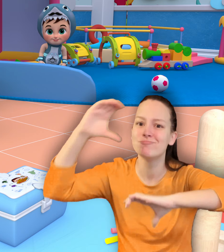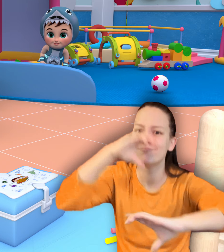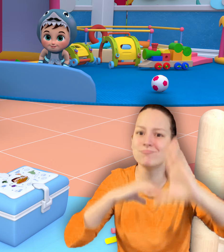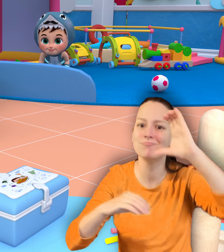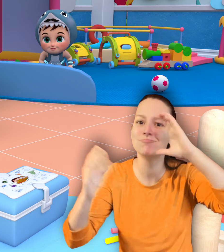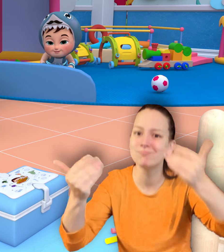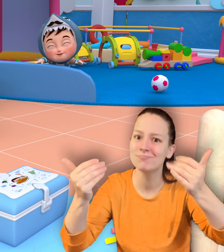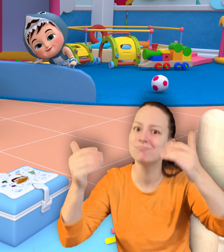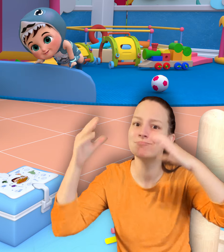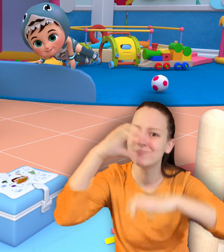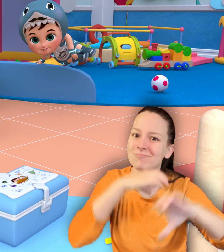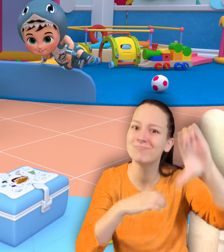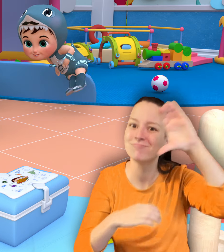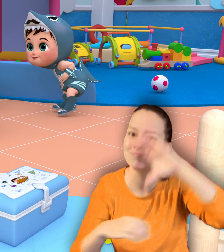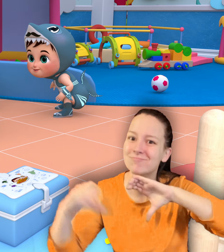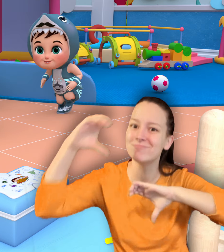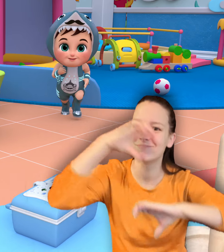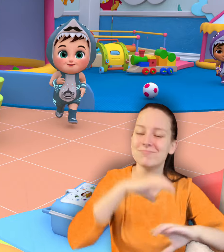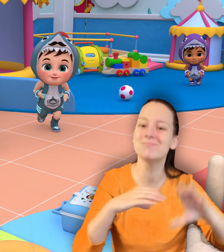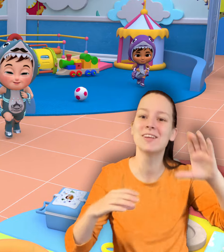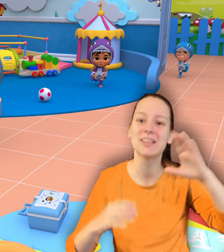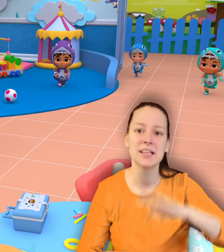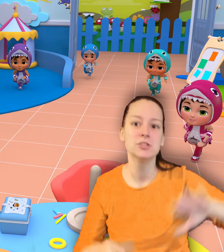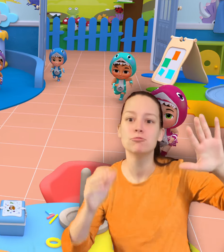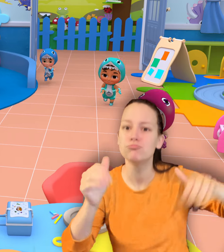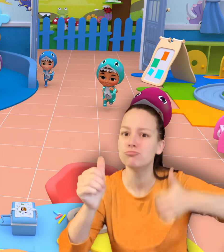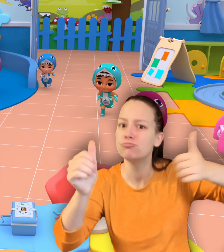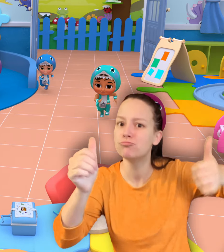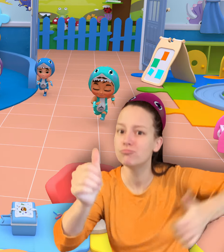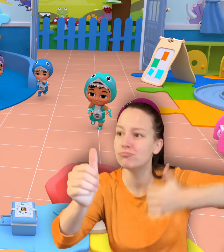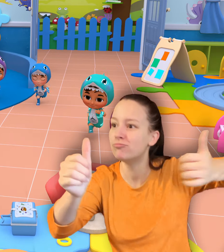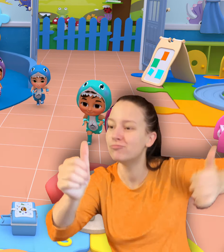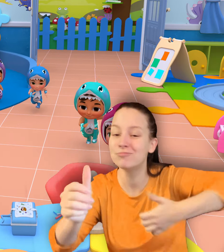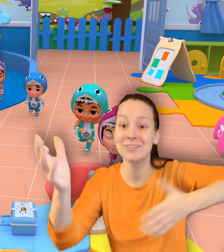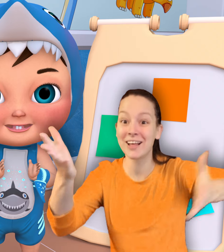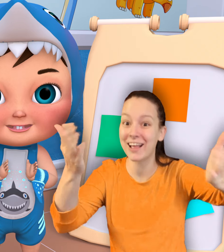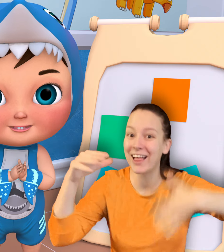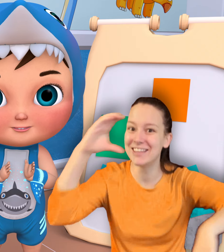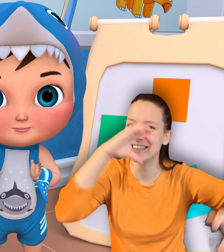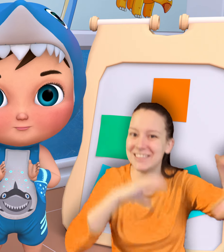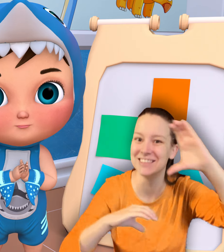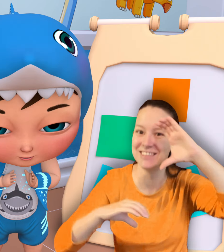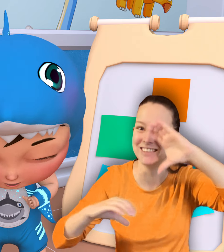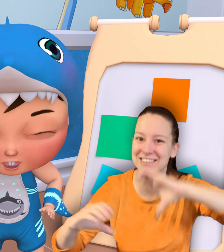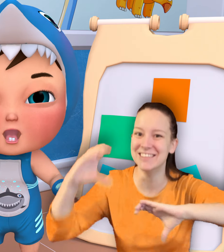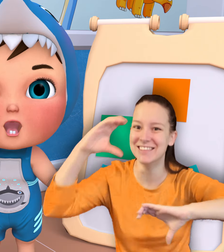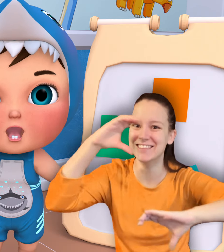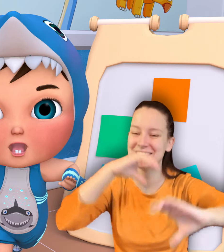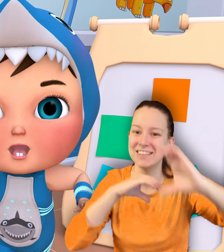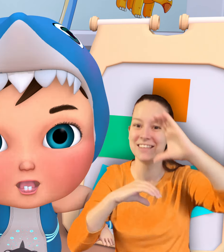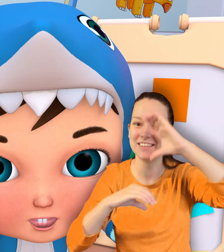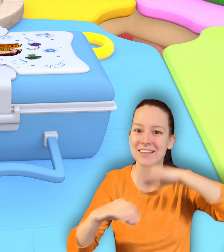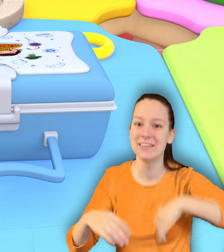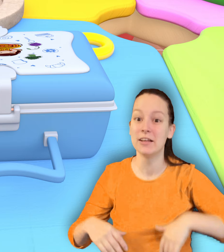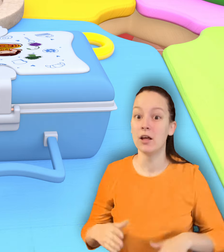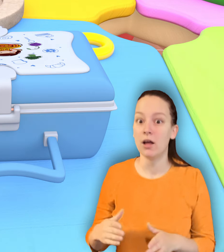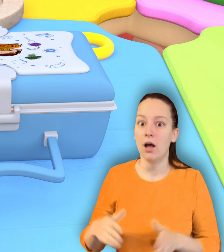みんな海のハンターため家族